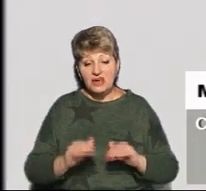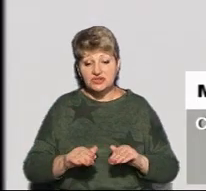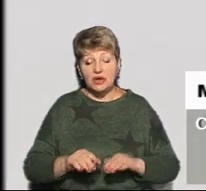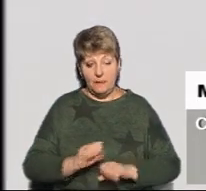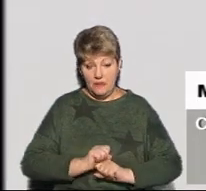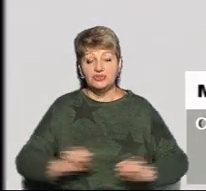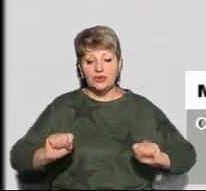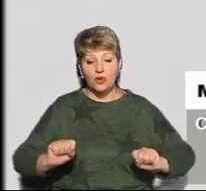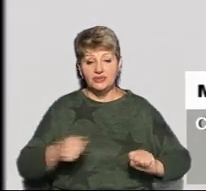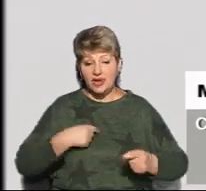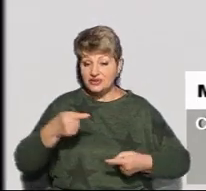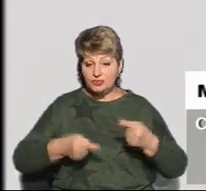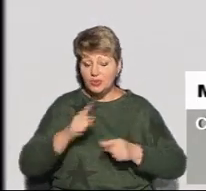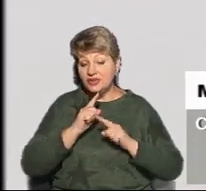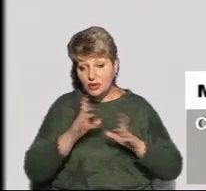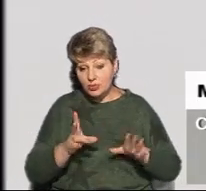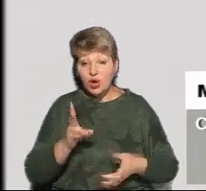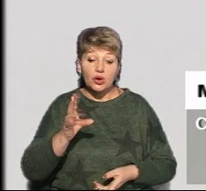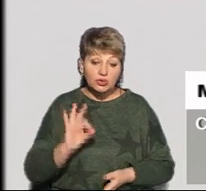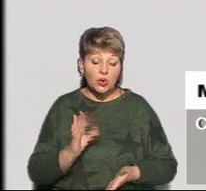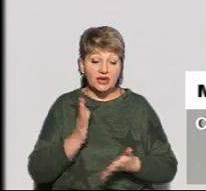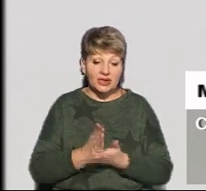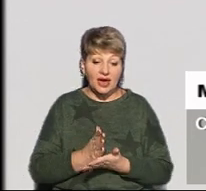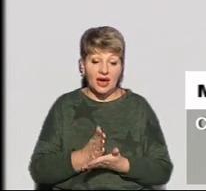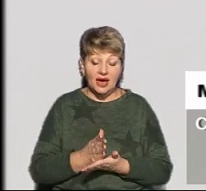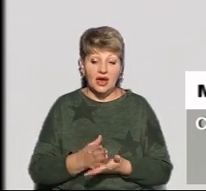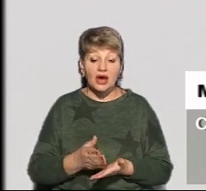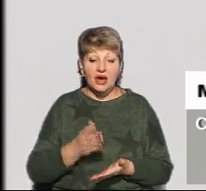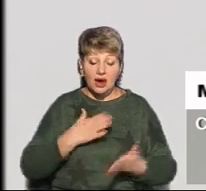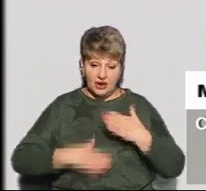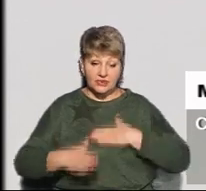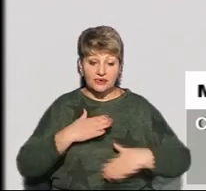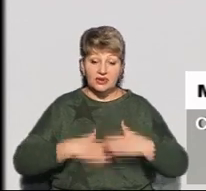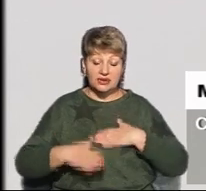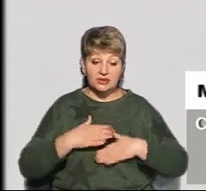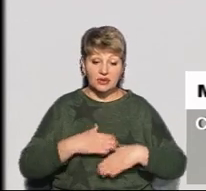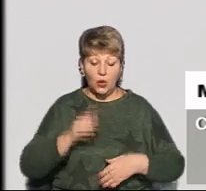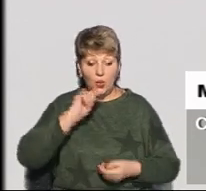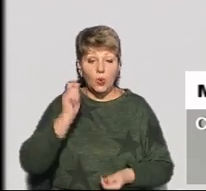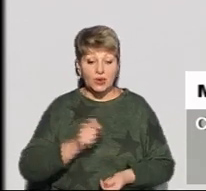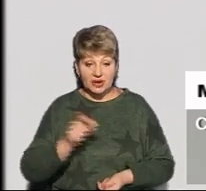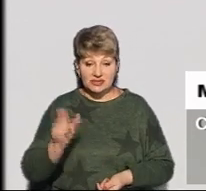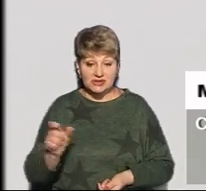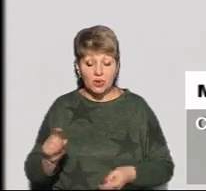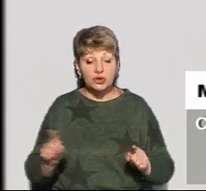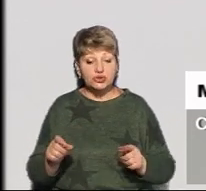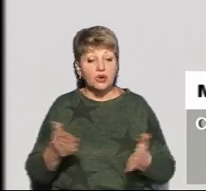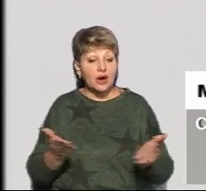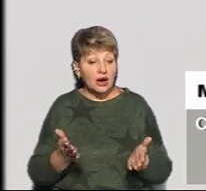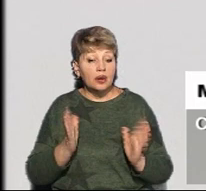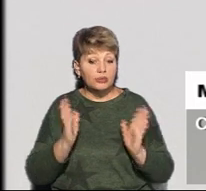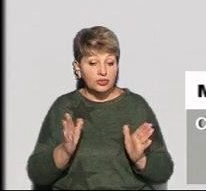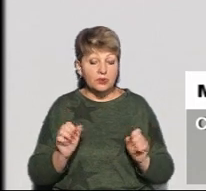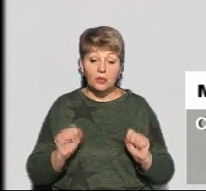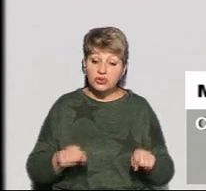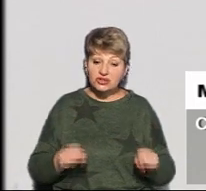сперечатися, мабуть, так воно і є. Але, тим не менше, поява патріотичної партії завжди має радувати українців, щодо, яка буде, можливо,